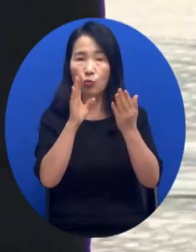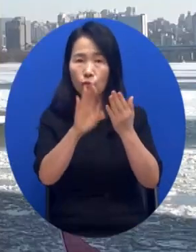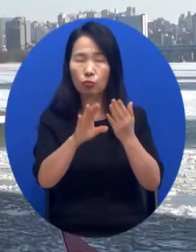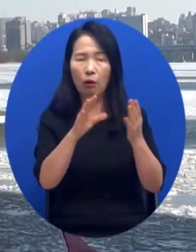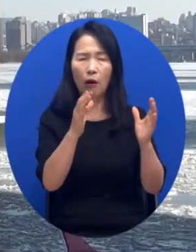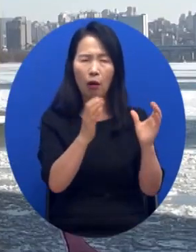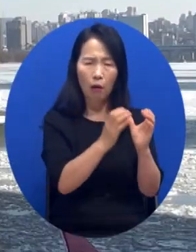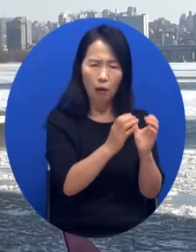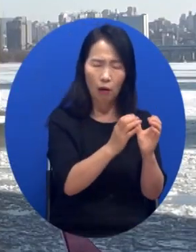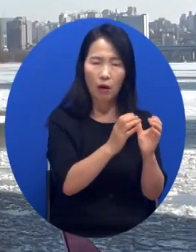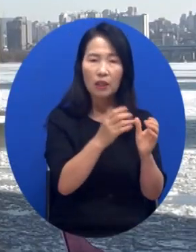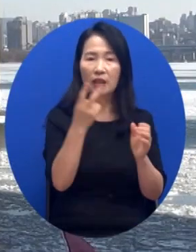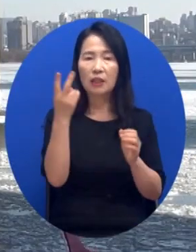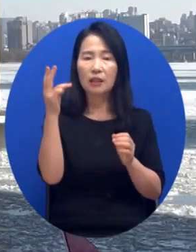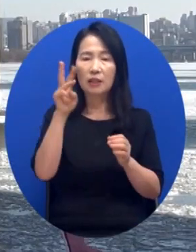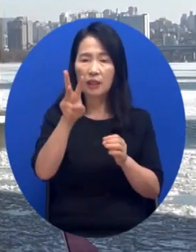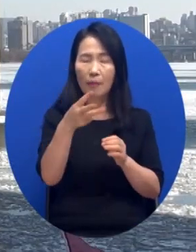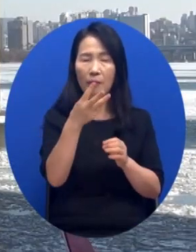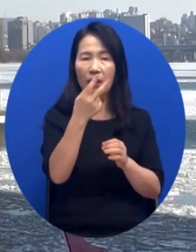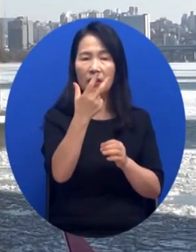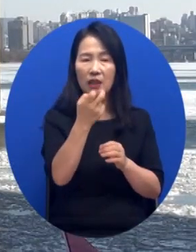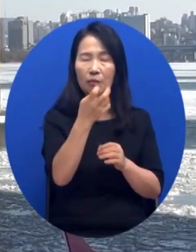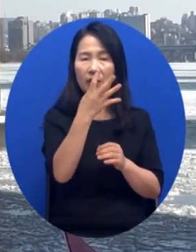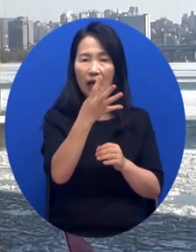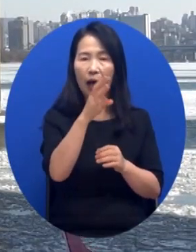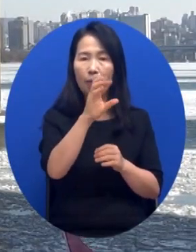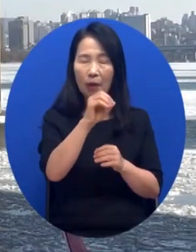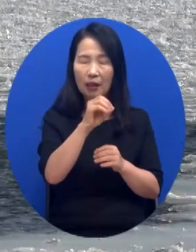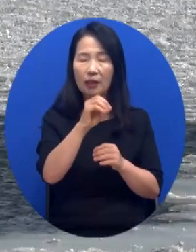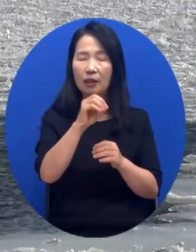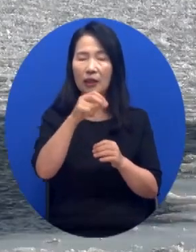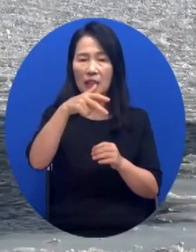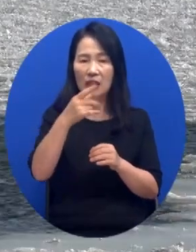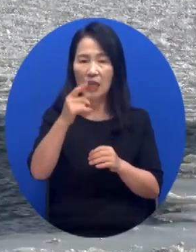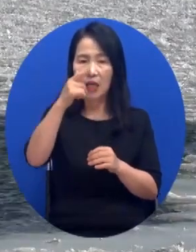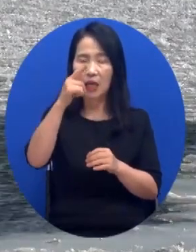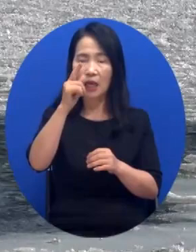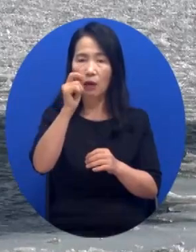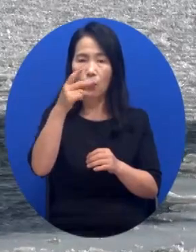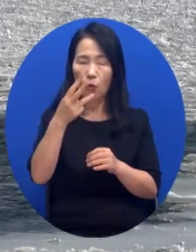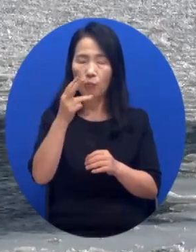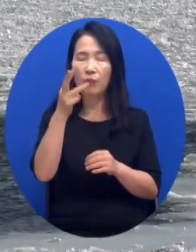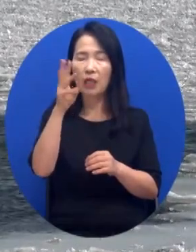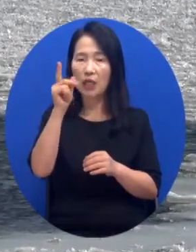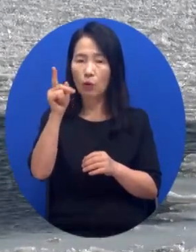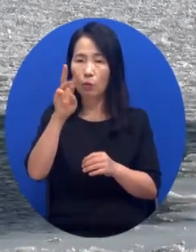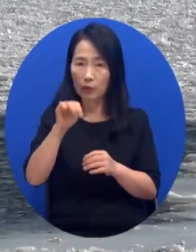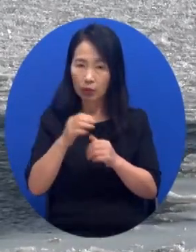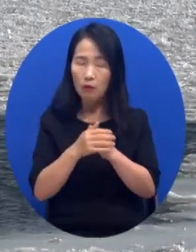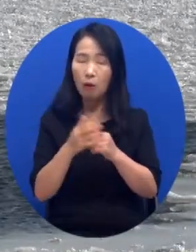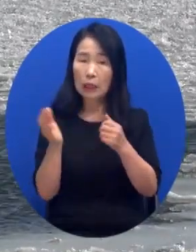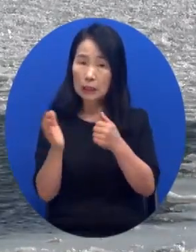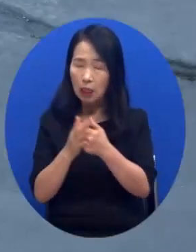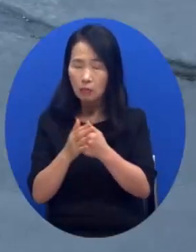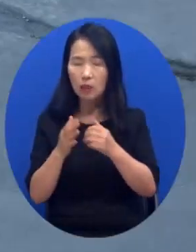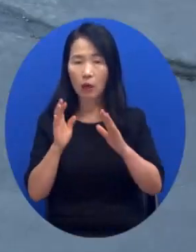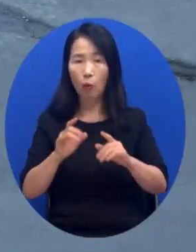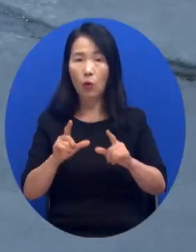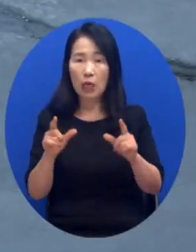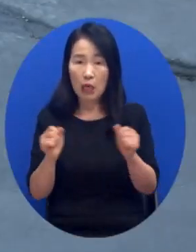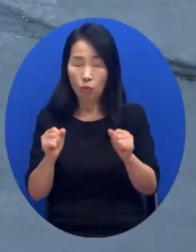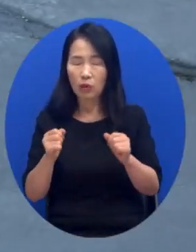작은 374만 제곱킬로미터로 관측돼 이번 겨울에 큰 추위가 찾아올 것으로